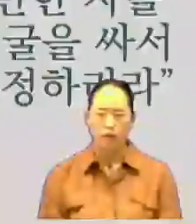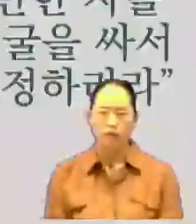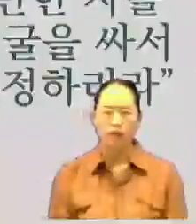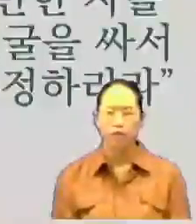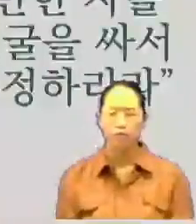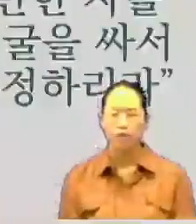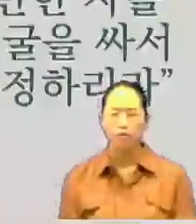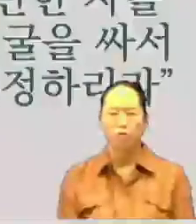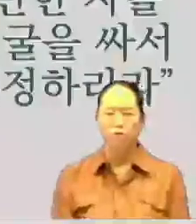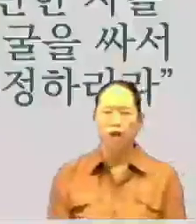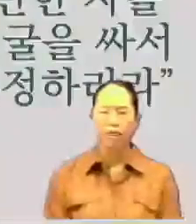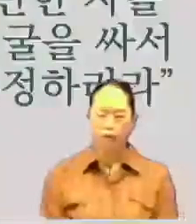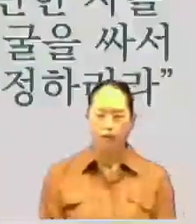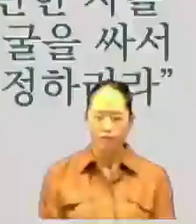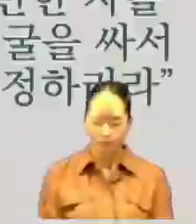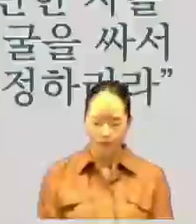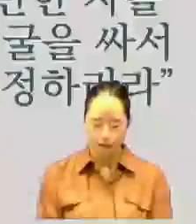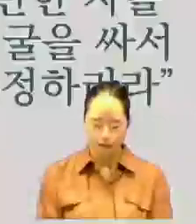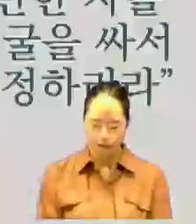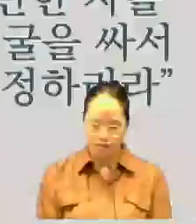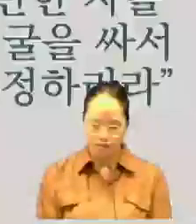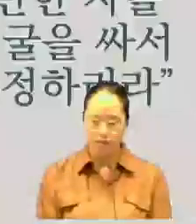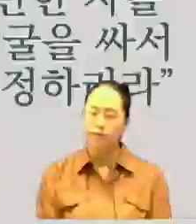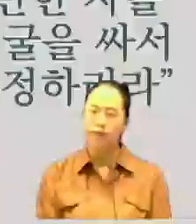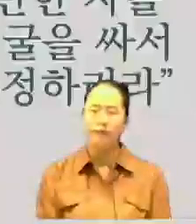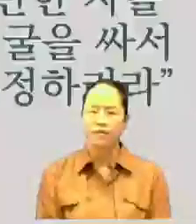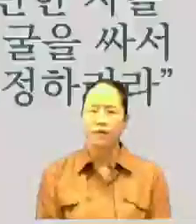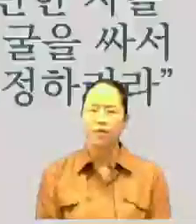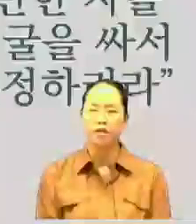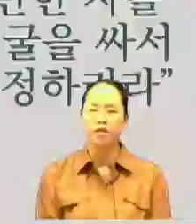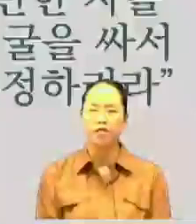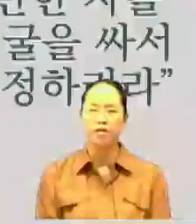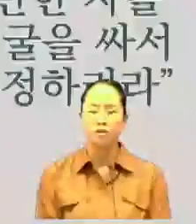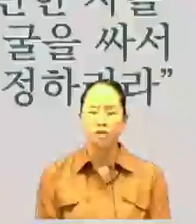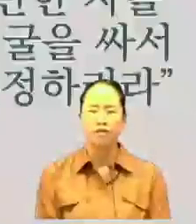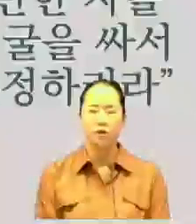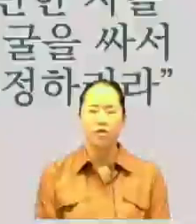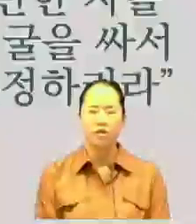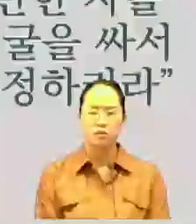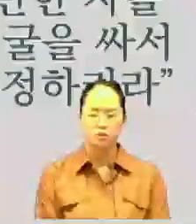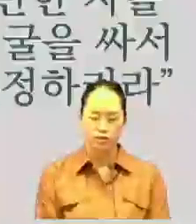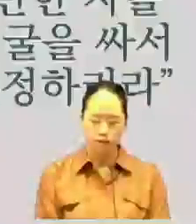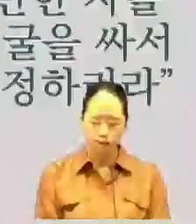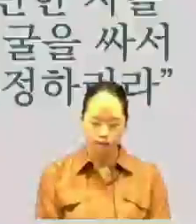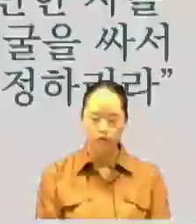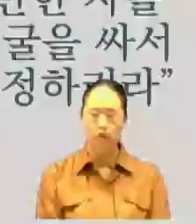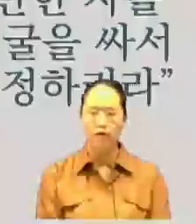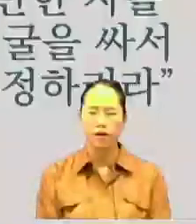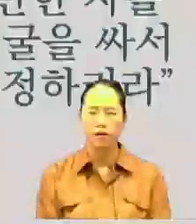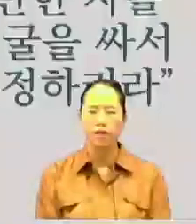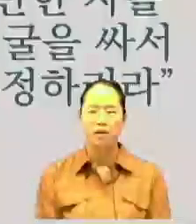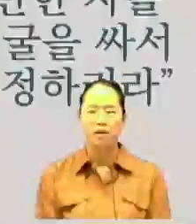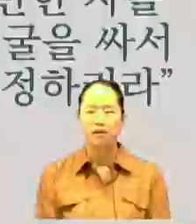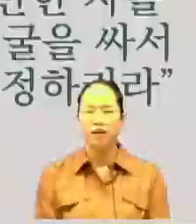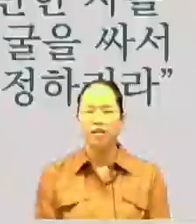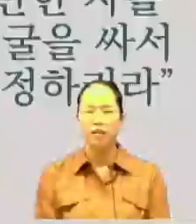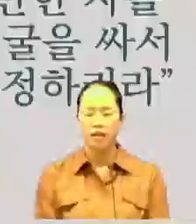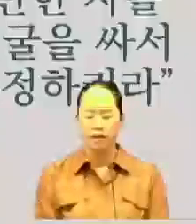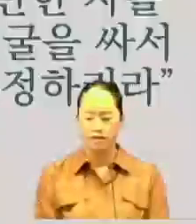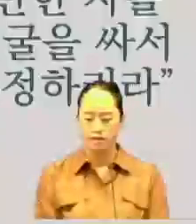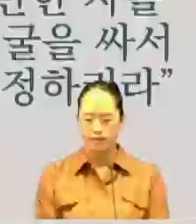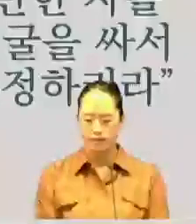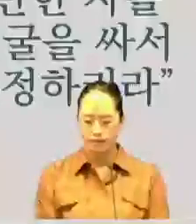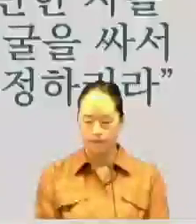神对约伯说，你有真正的清晰的判断吗？如果你真的可以判断这